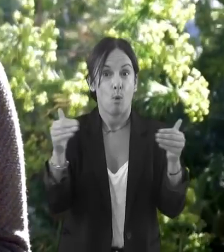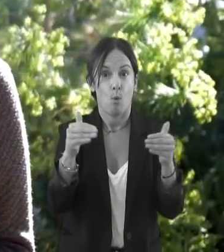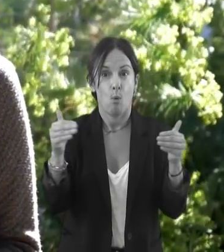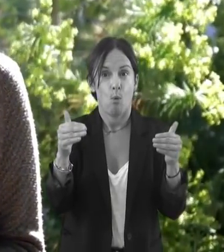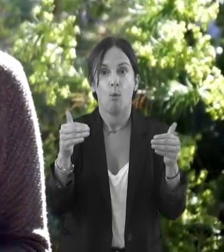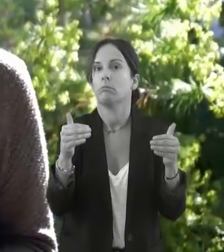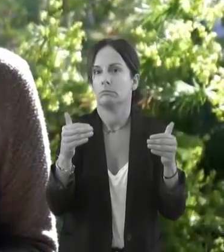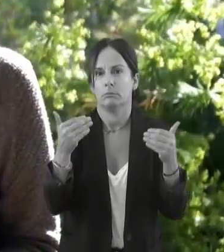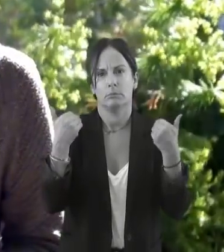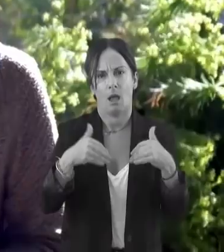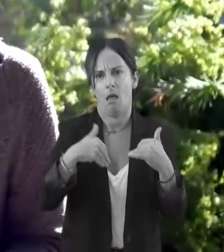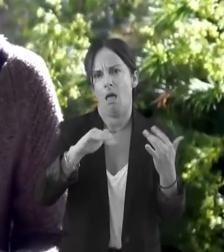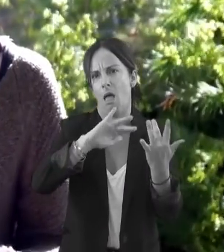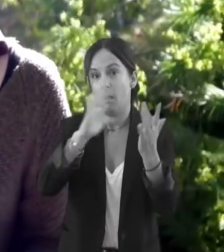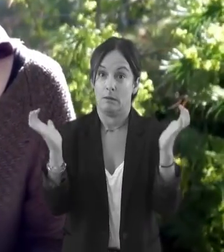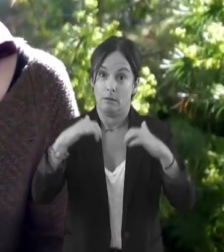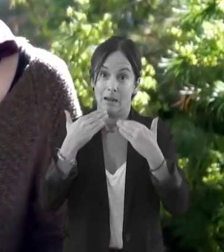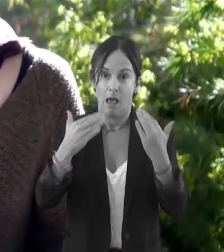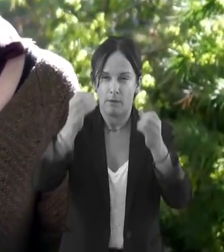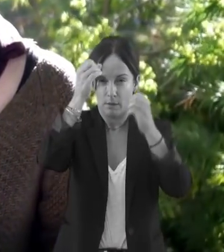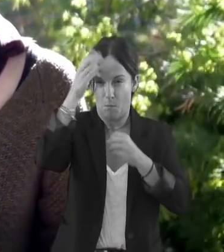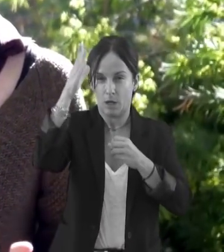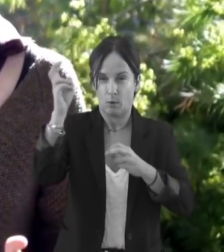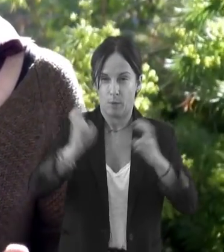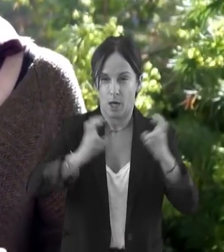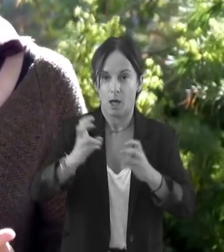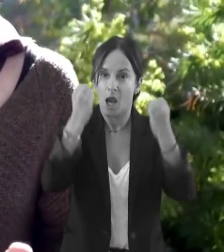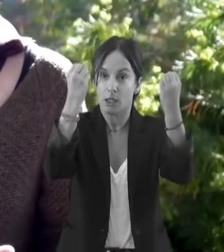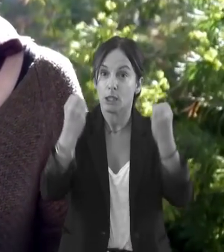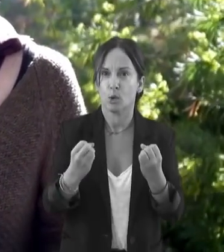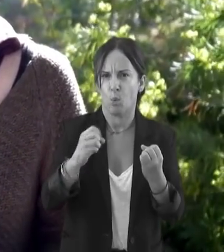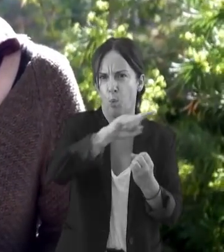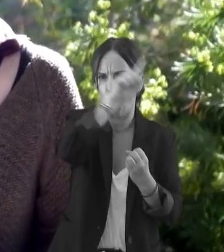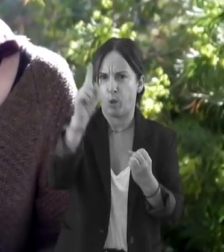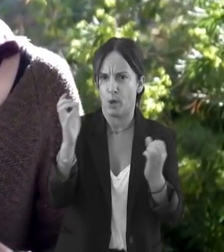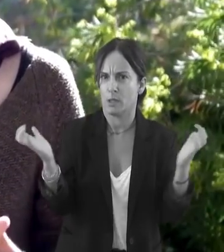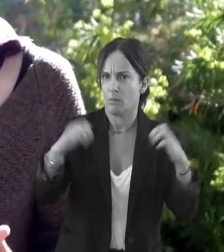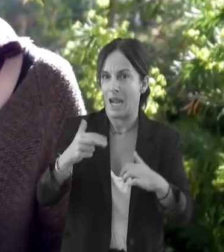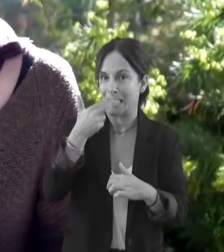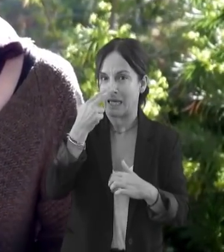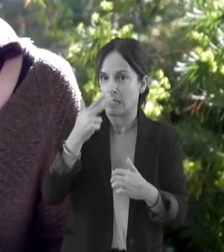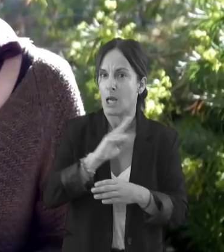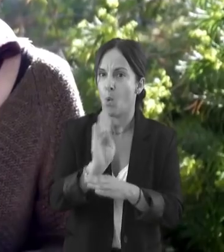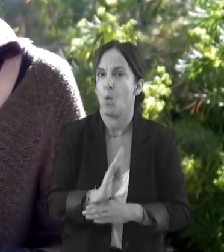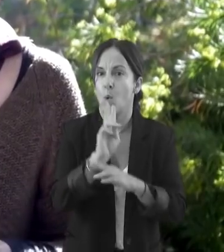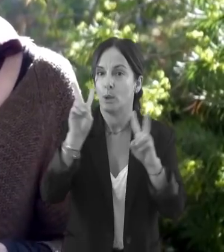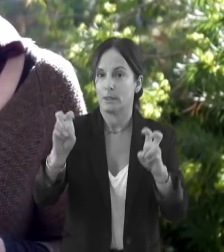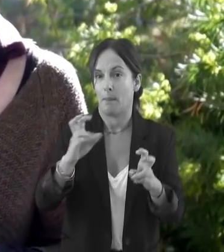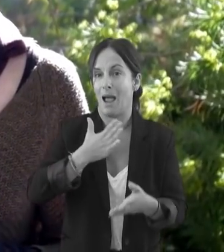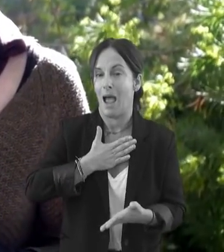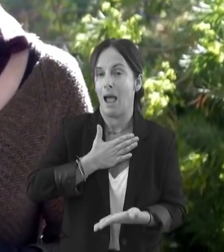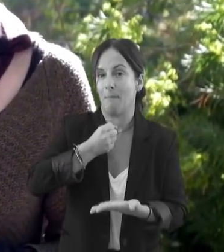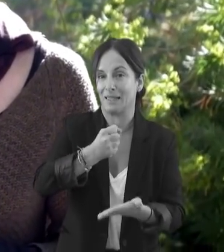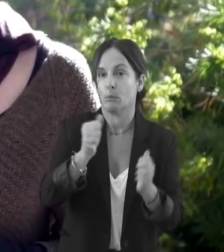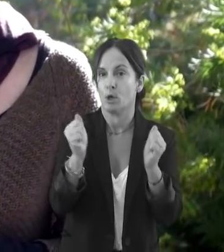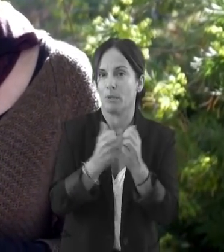ha també un vessant molt important que ha estat la cooperació europea i internacional que han fet gràcies